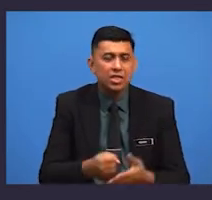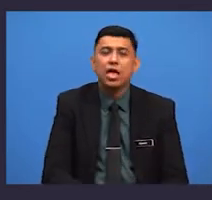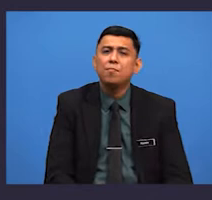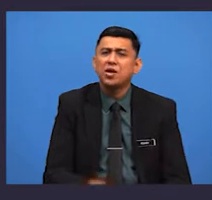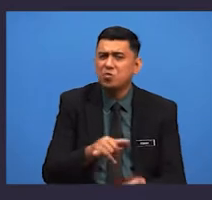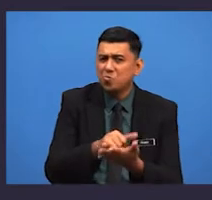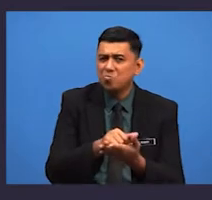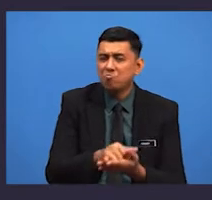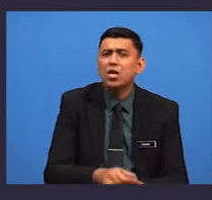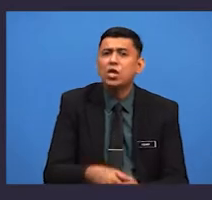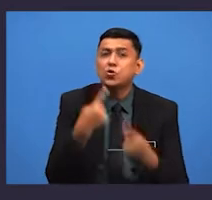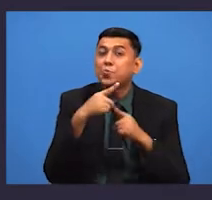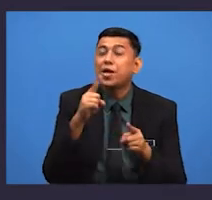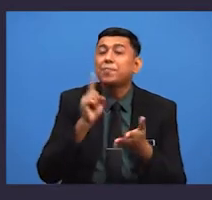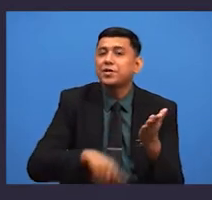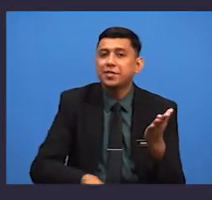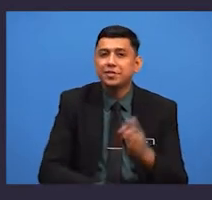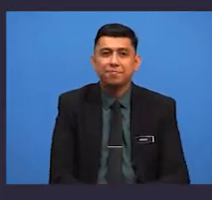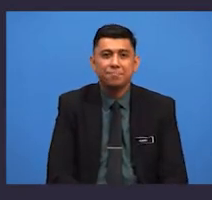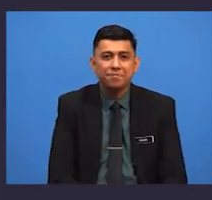Apakah struktur kawalan ulangan B?